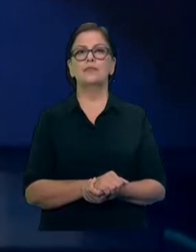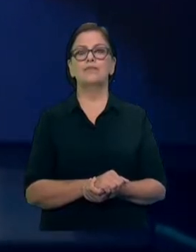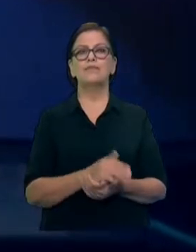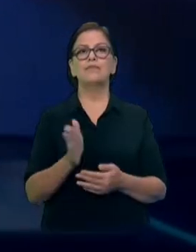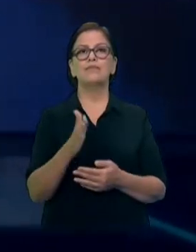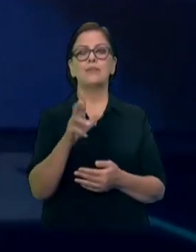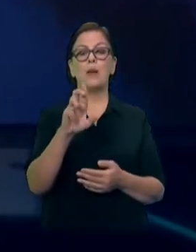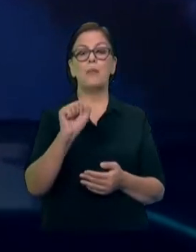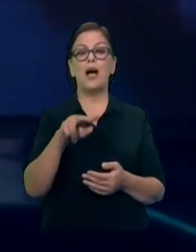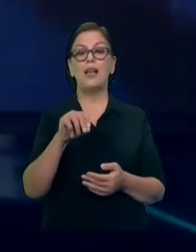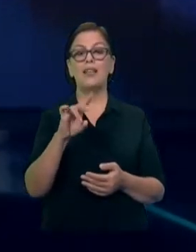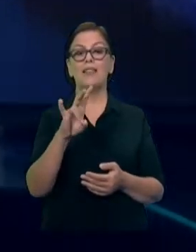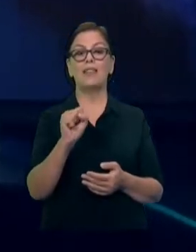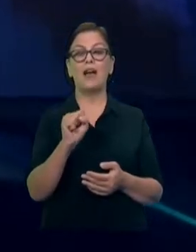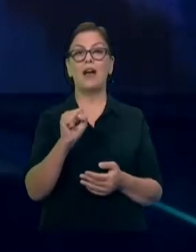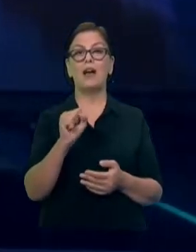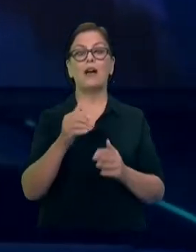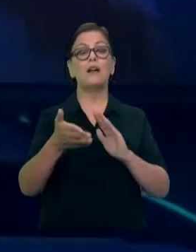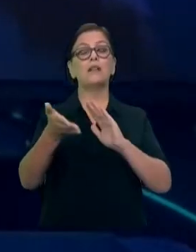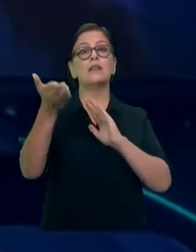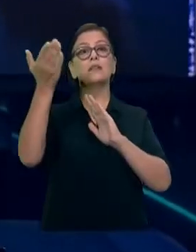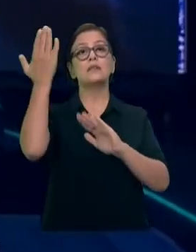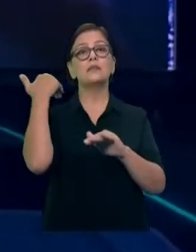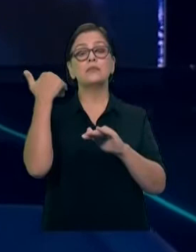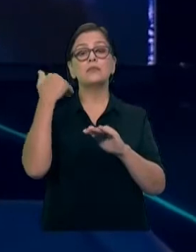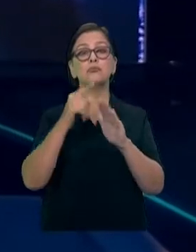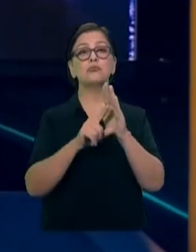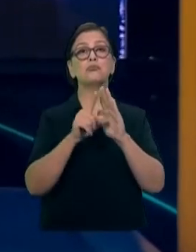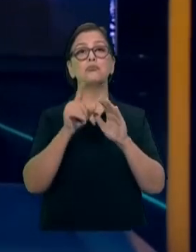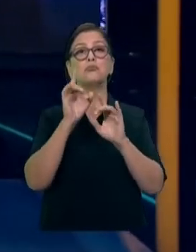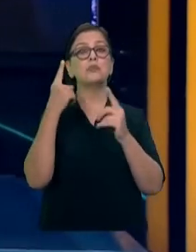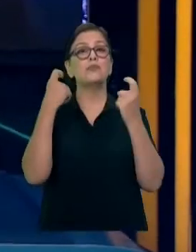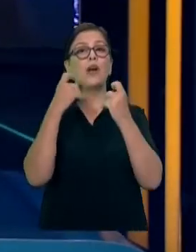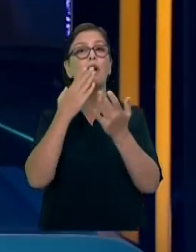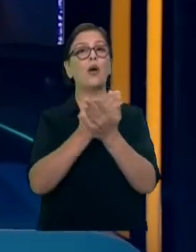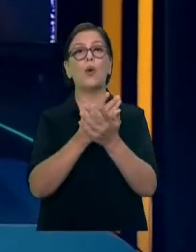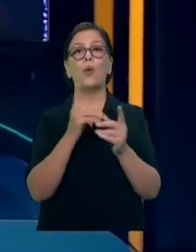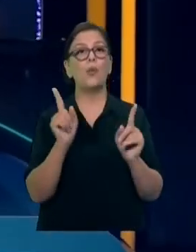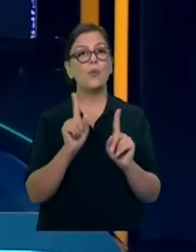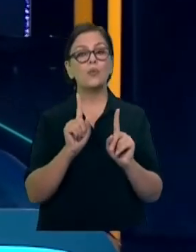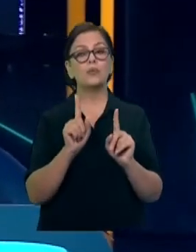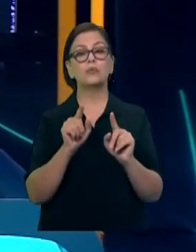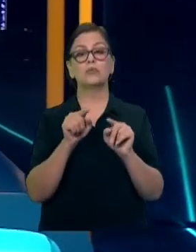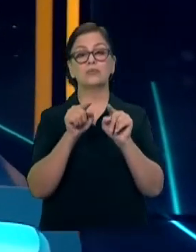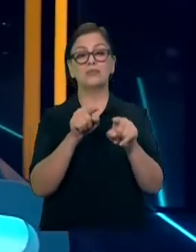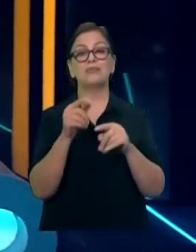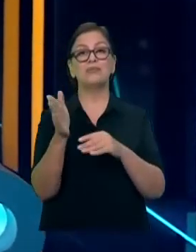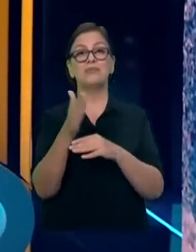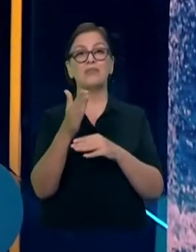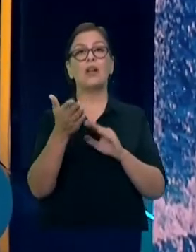Balinaların vaxtilə quruda yaşadığını göstərən tədqiqat böyük marağa səbəb olub. Protisisis ailəsinə mənsub bu amfibiya